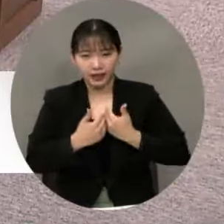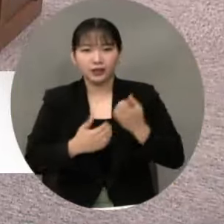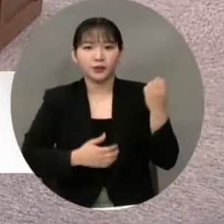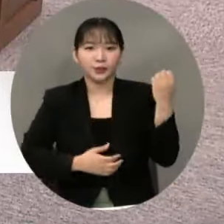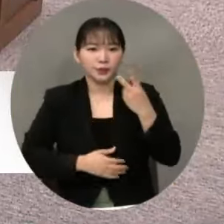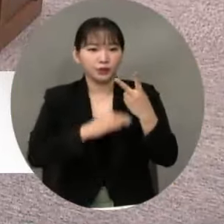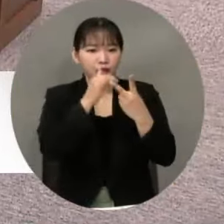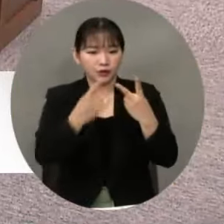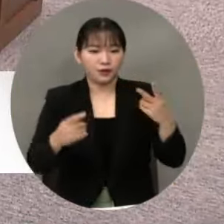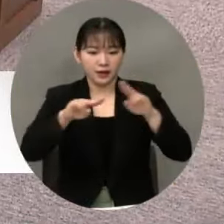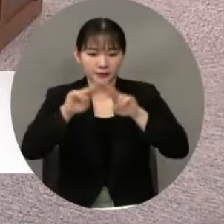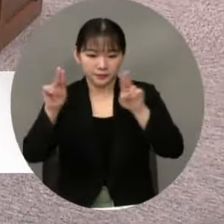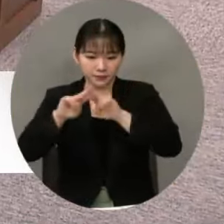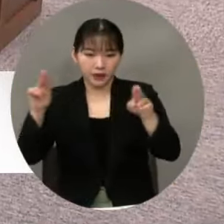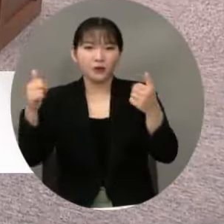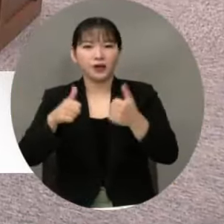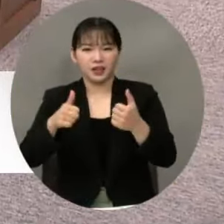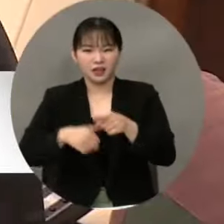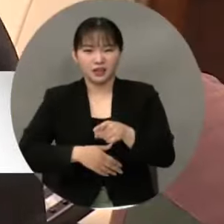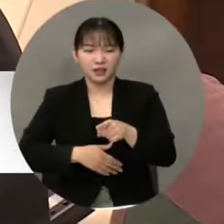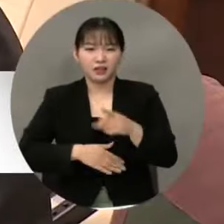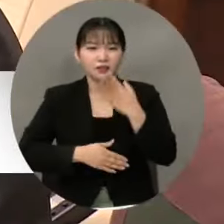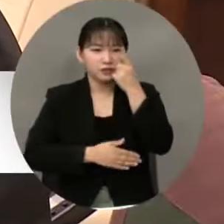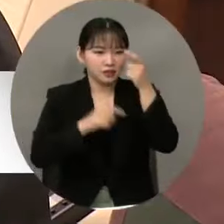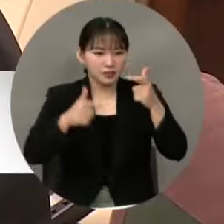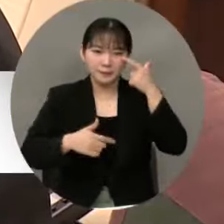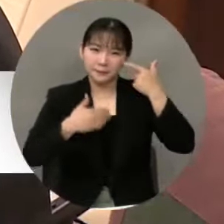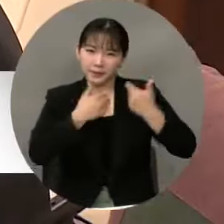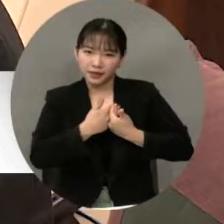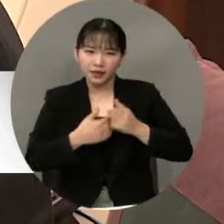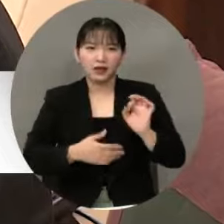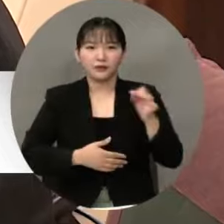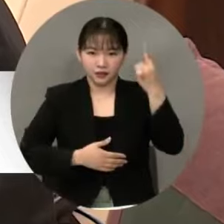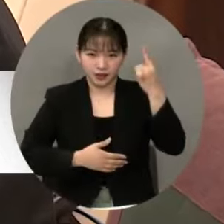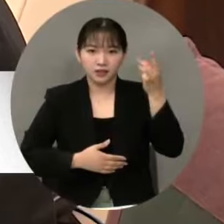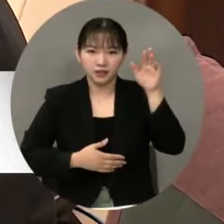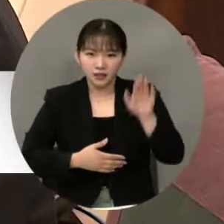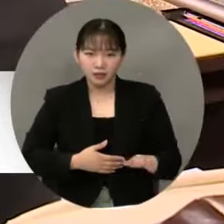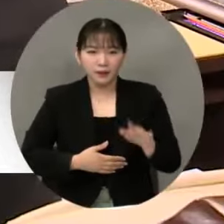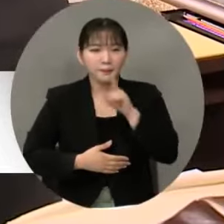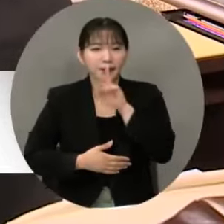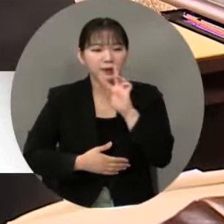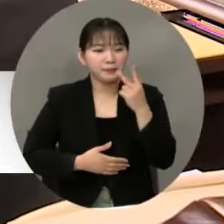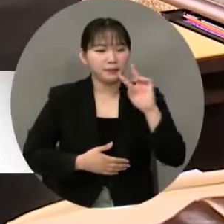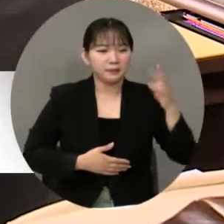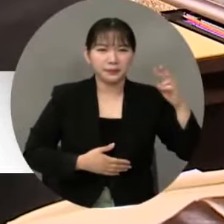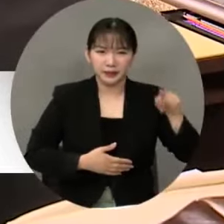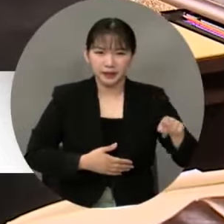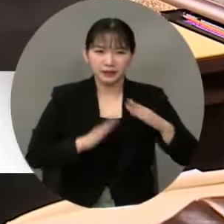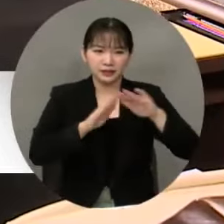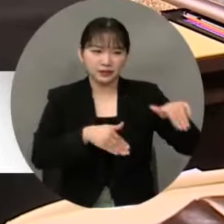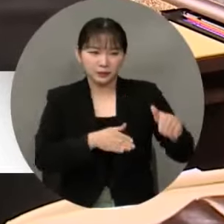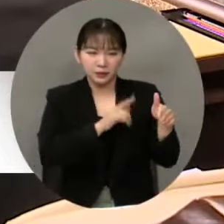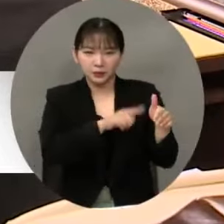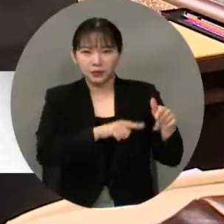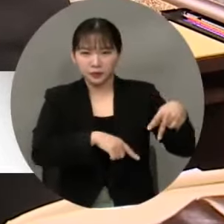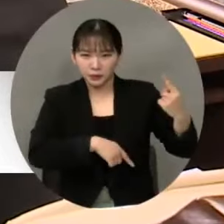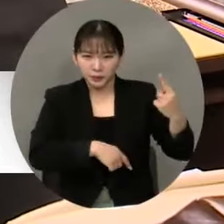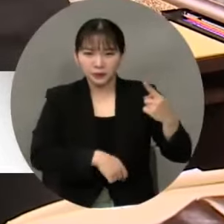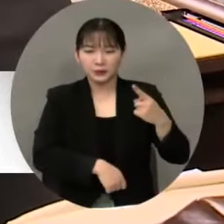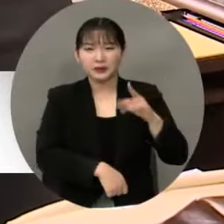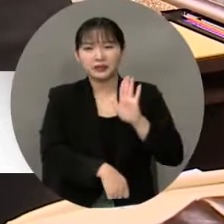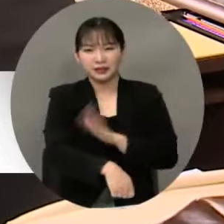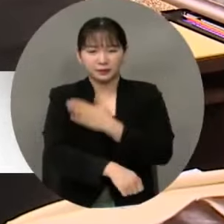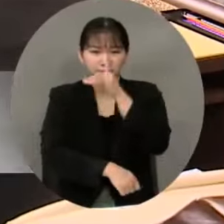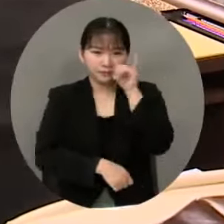차례나 무산된 5자 간담회까지 순천권 반발이 주된 원인이지만 오락가락 행보를 보였던 전남도 역시 그